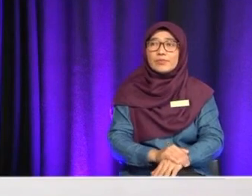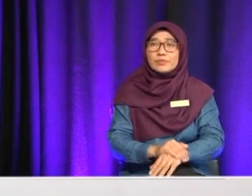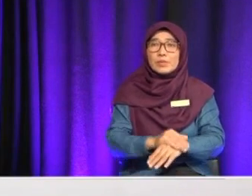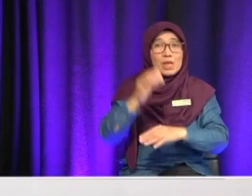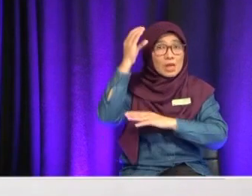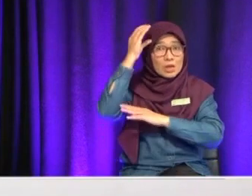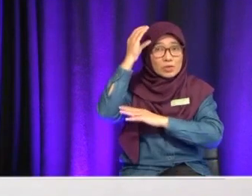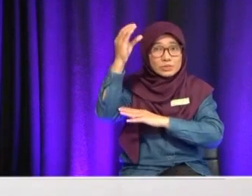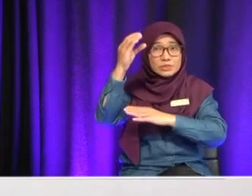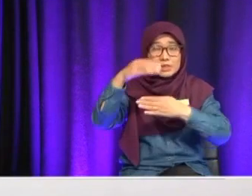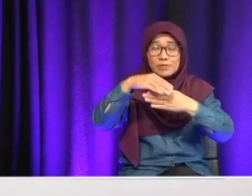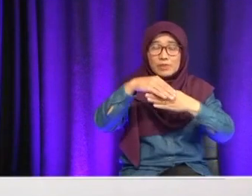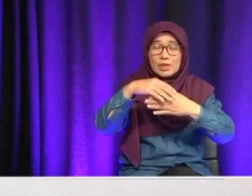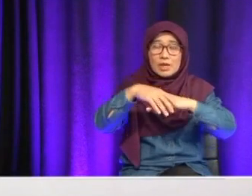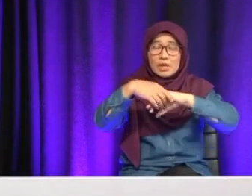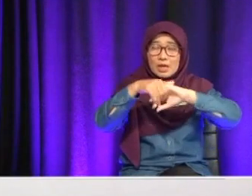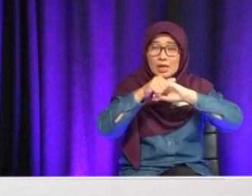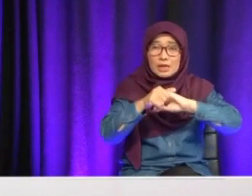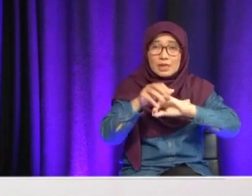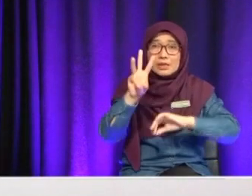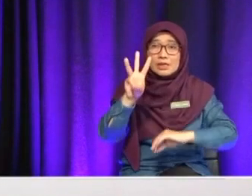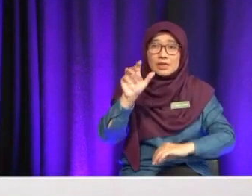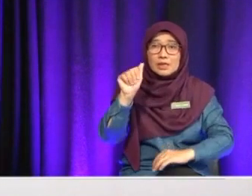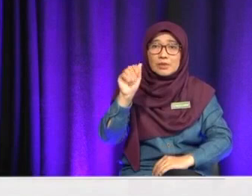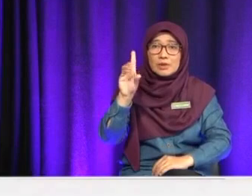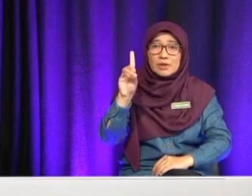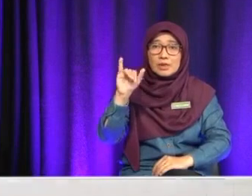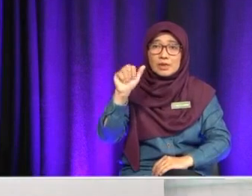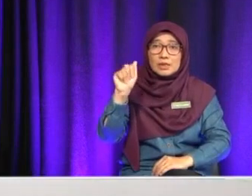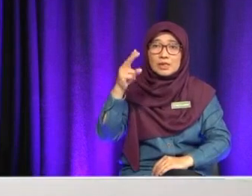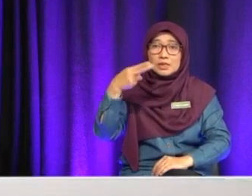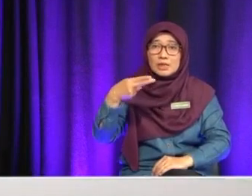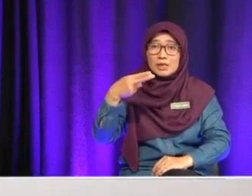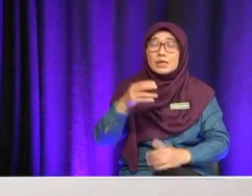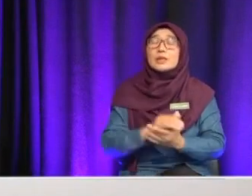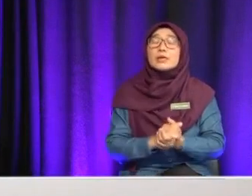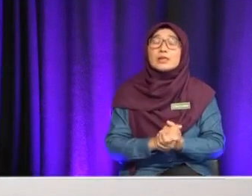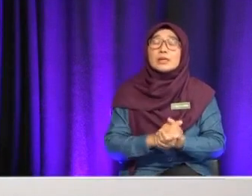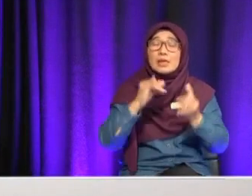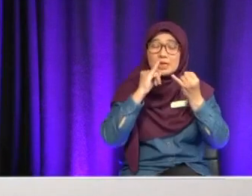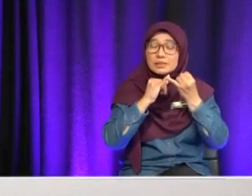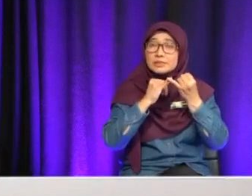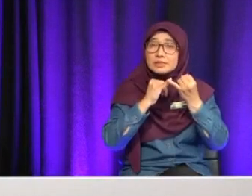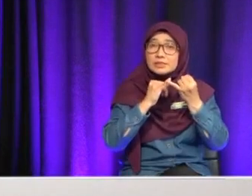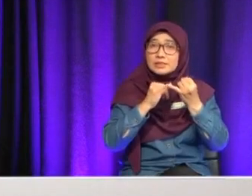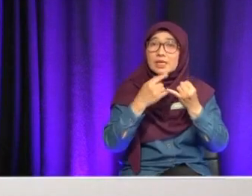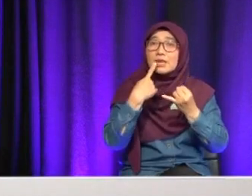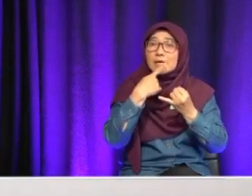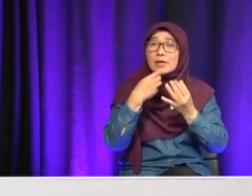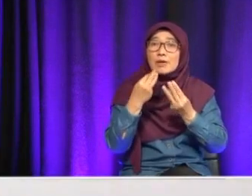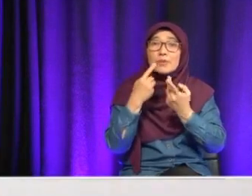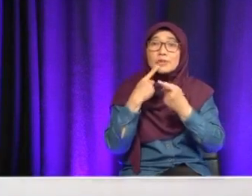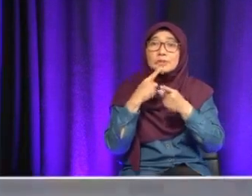lagi, iaitu akad menyimpan. Okey, bagus, Akil. Lagi siapa nak jawab yang belum jawab? Akhir sekali. Siapa yang belum jawab